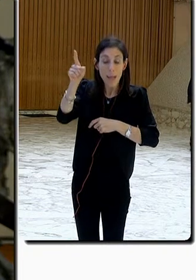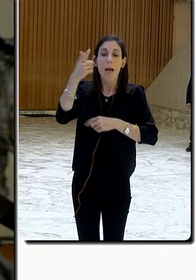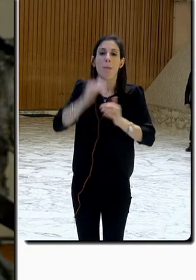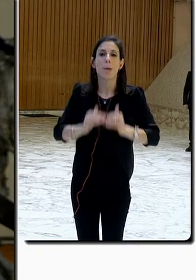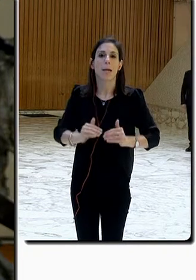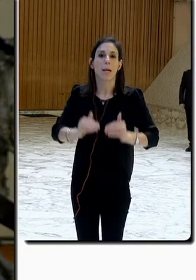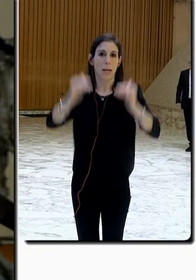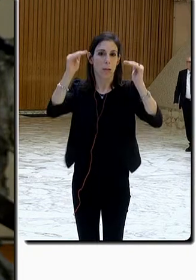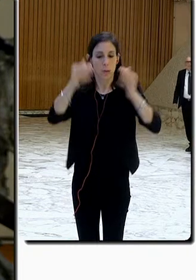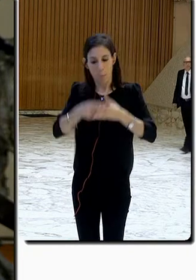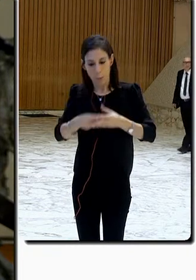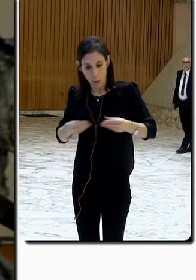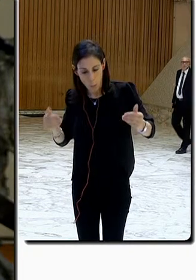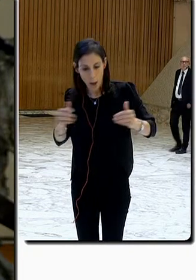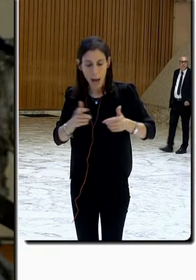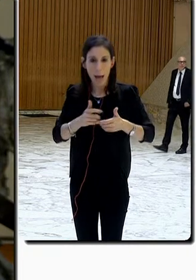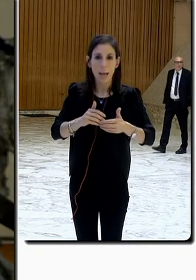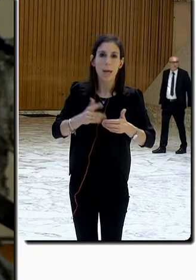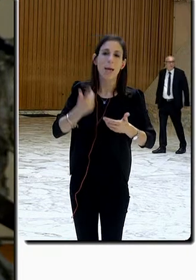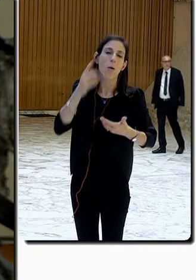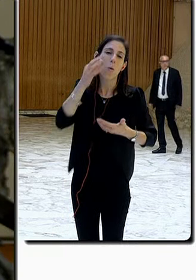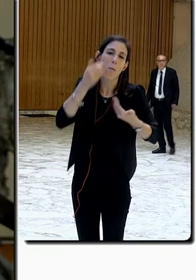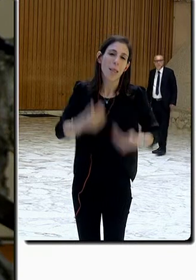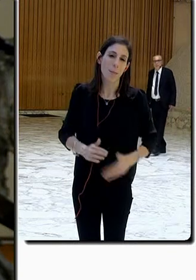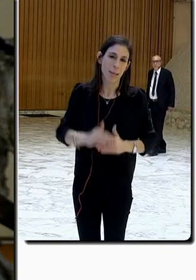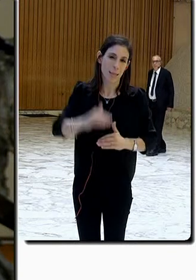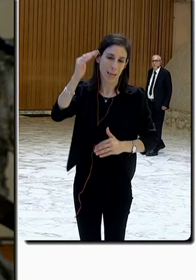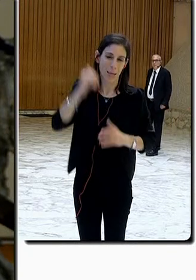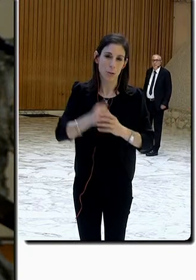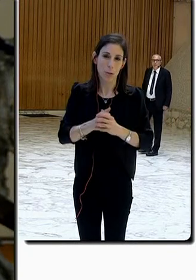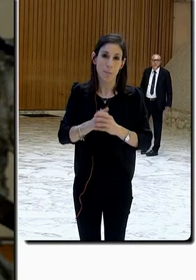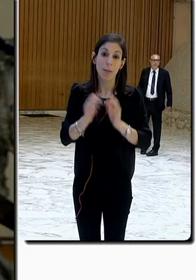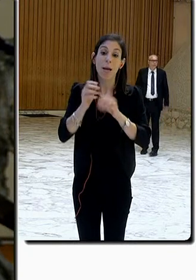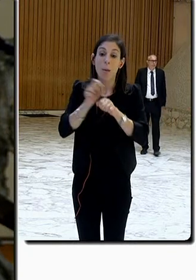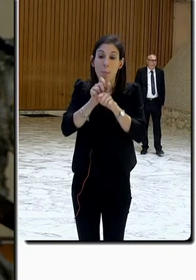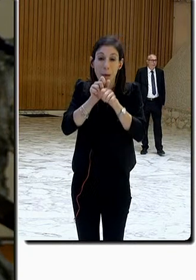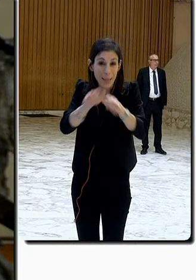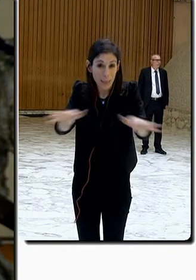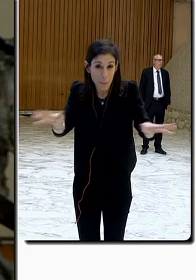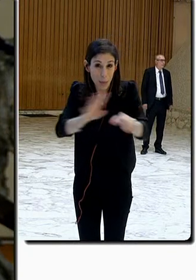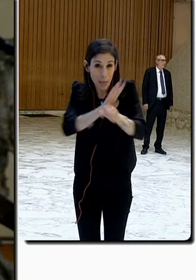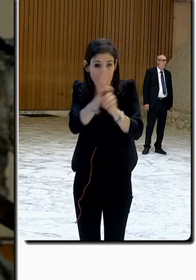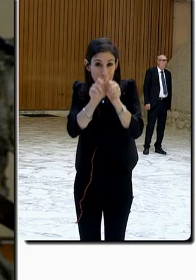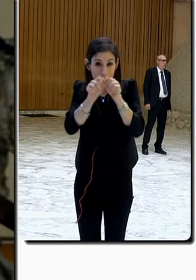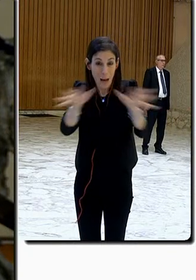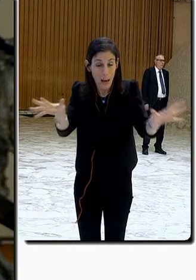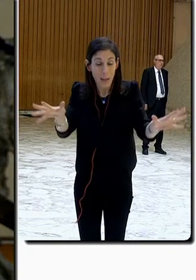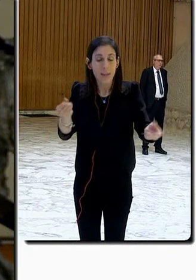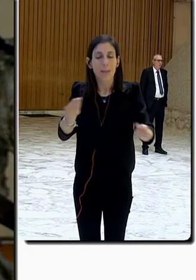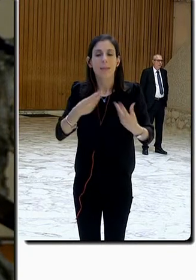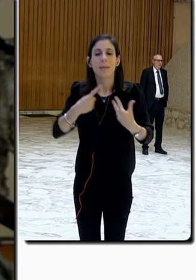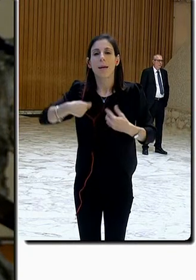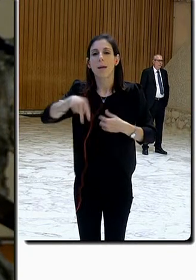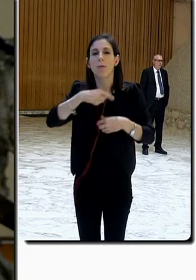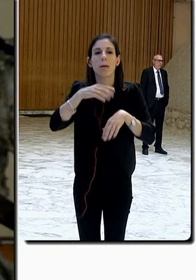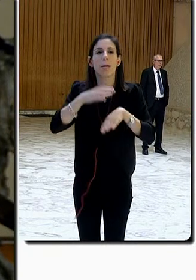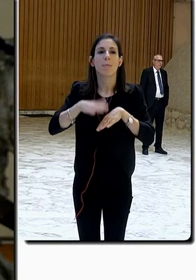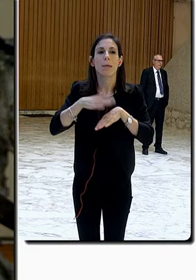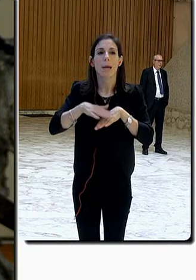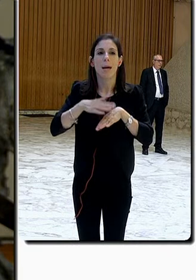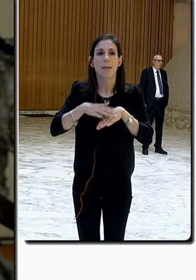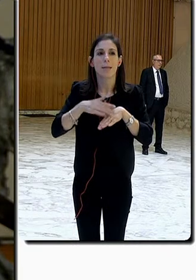être Église. La pandémie nous a fait vivre dans tout notre être la laideur de l'isolation et